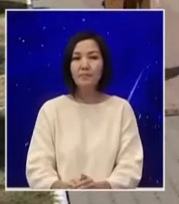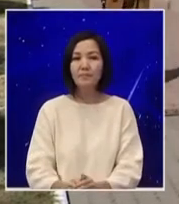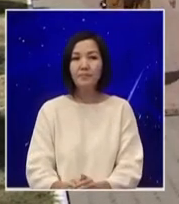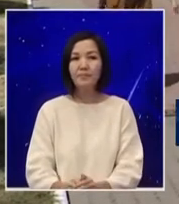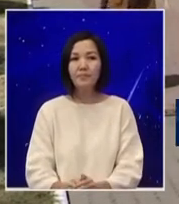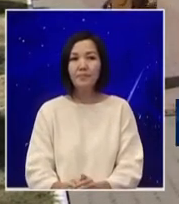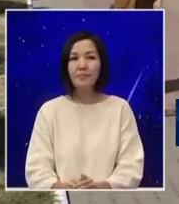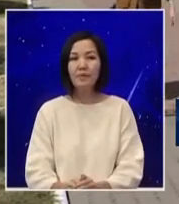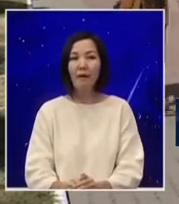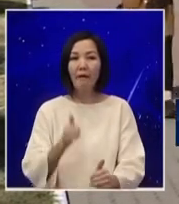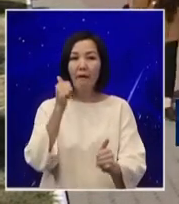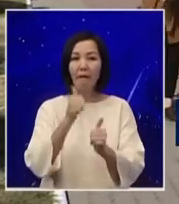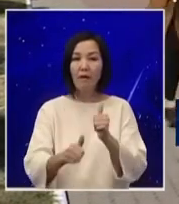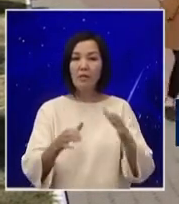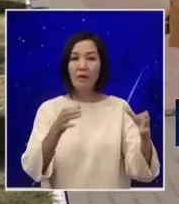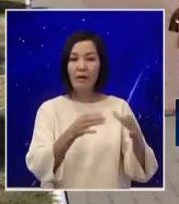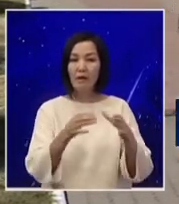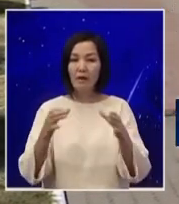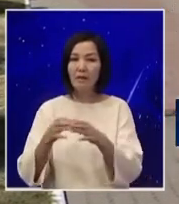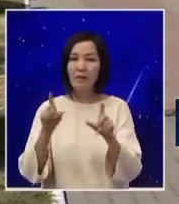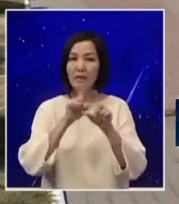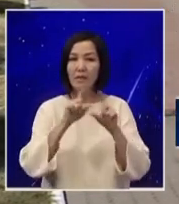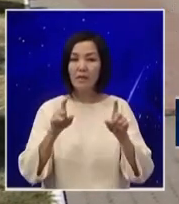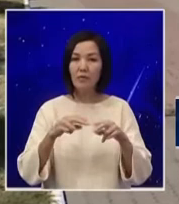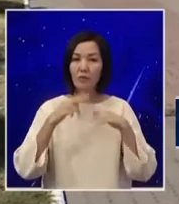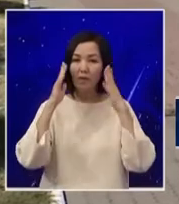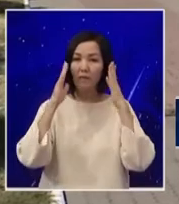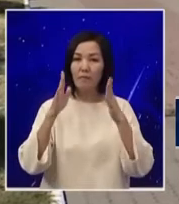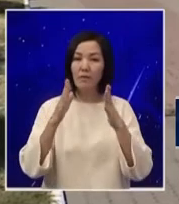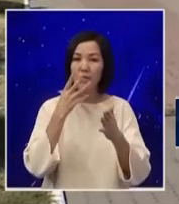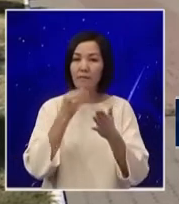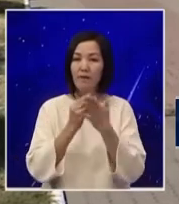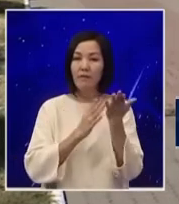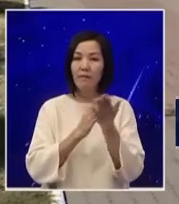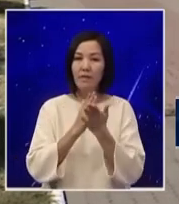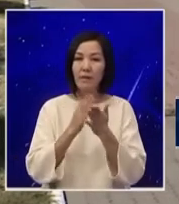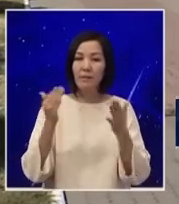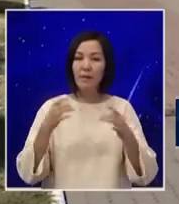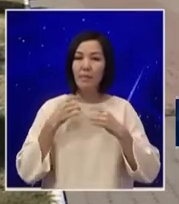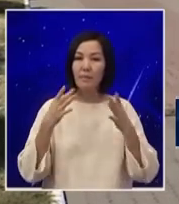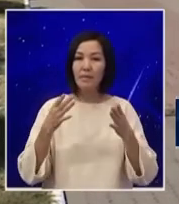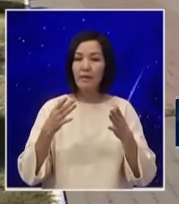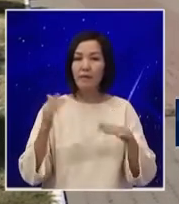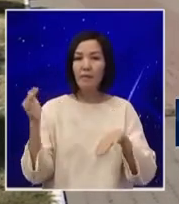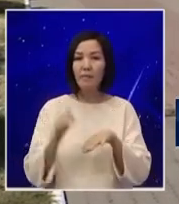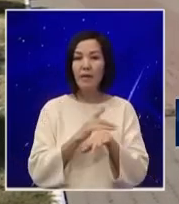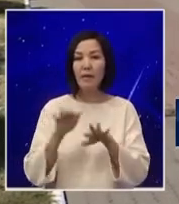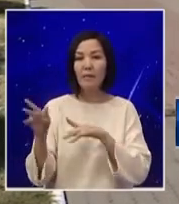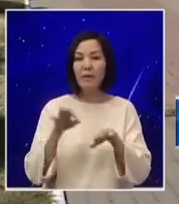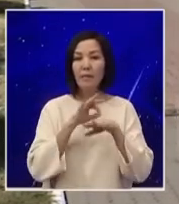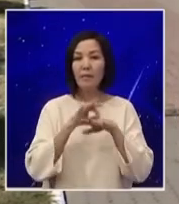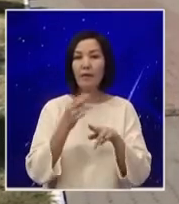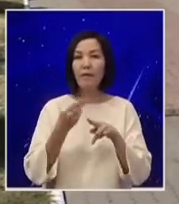каспер лир каждая организация старается в этот день уделить внимание своим ветеранам поздравить их очень много благотворительных мероприятий проводится